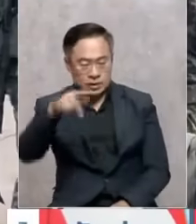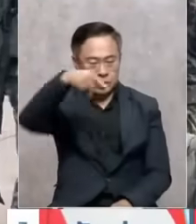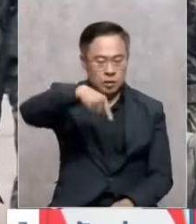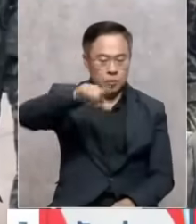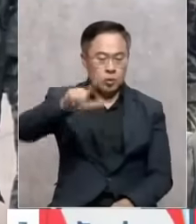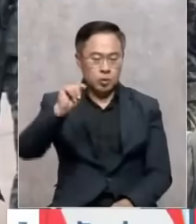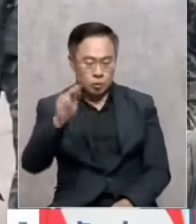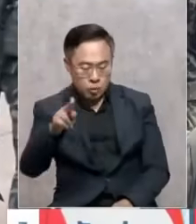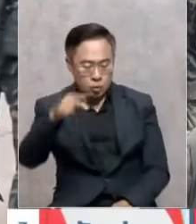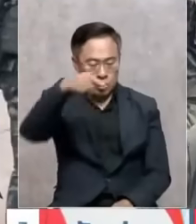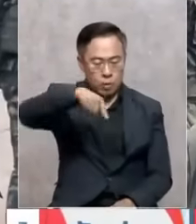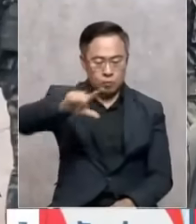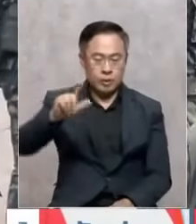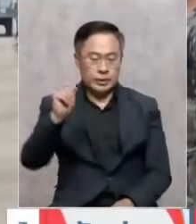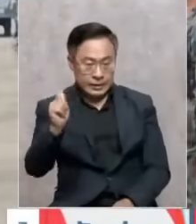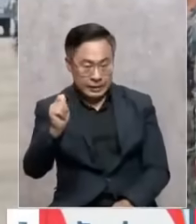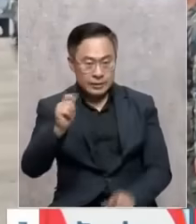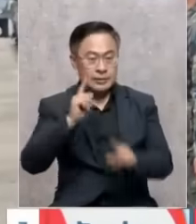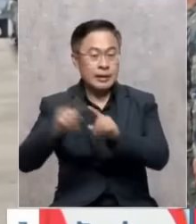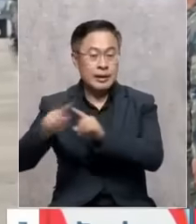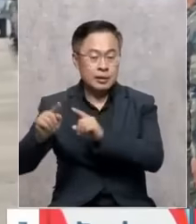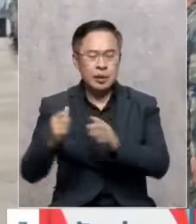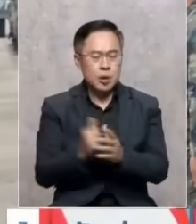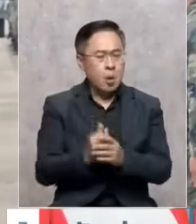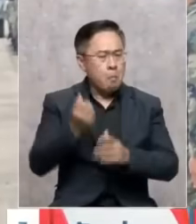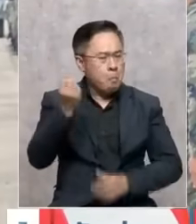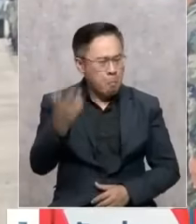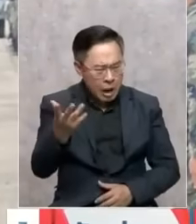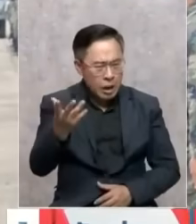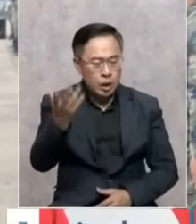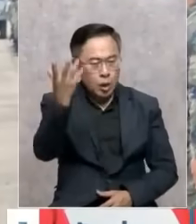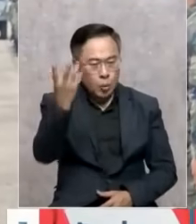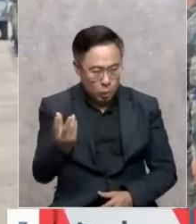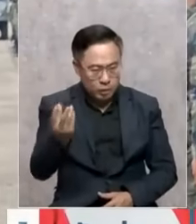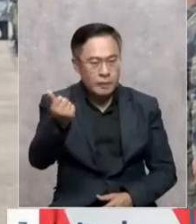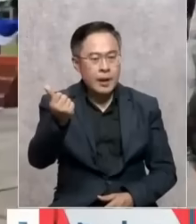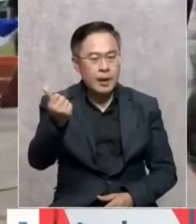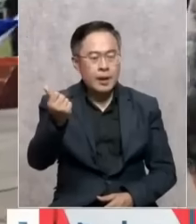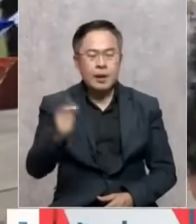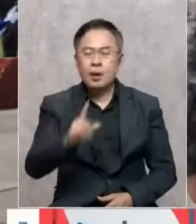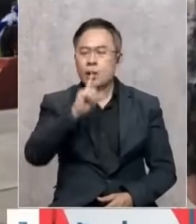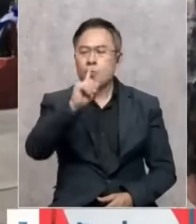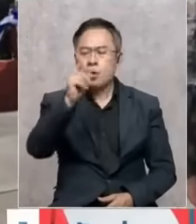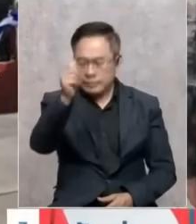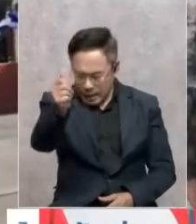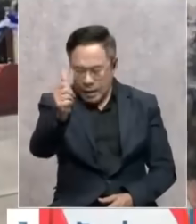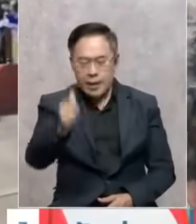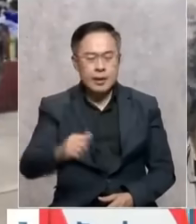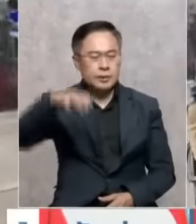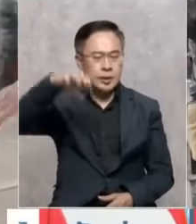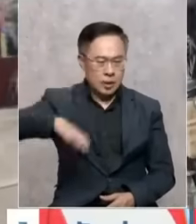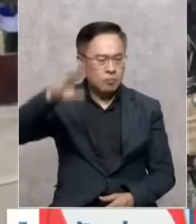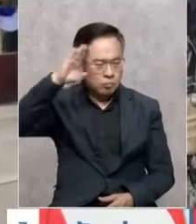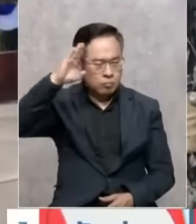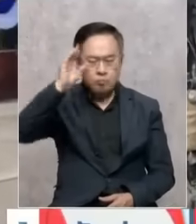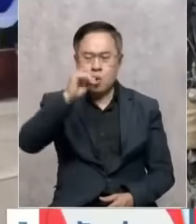อกที่ผ่านมาเขาก็มีแผนอยู่แต่ยังไม่ได้ประชาสัมพันธ์ถามว่าหนักใจไหมคุณสุทิน เป็นครูมาบ